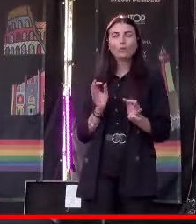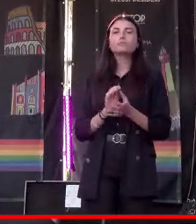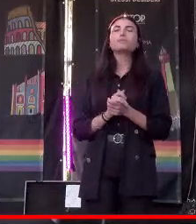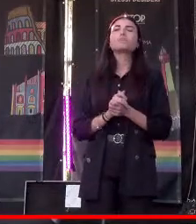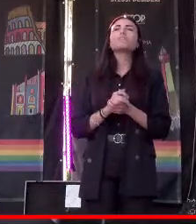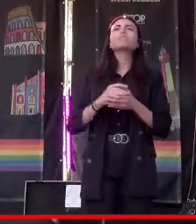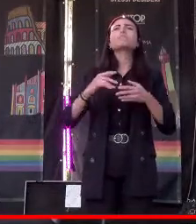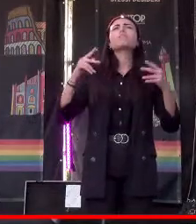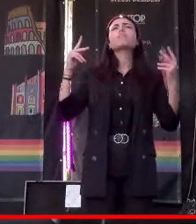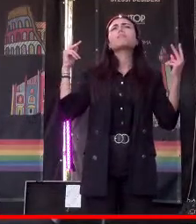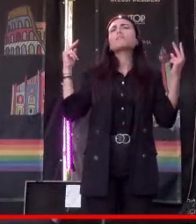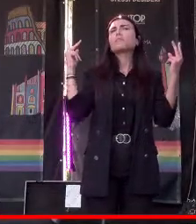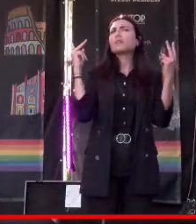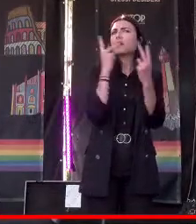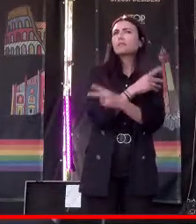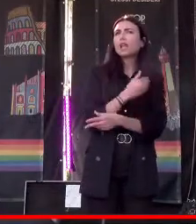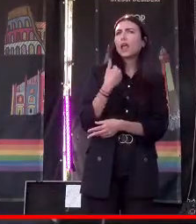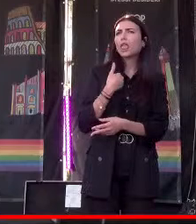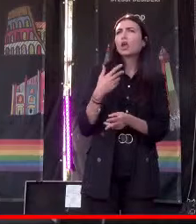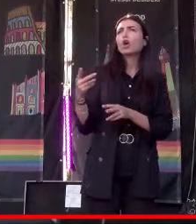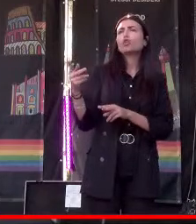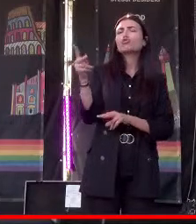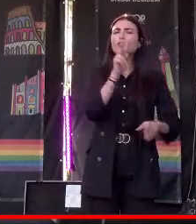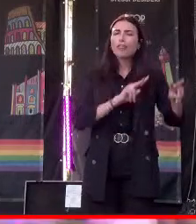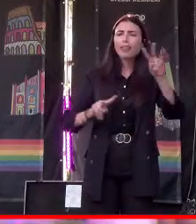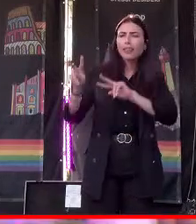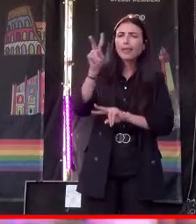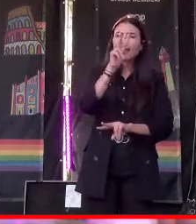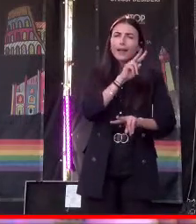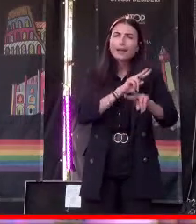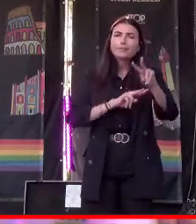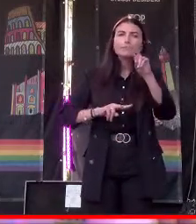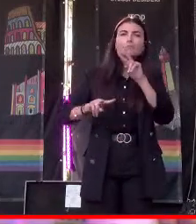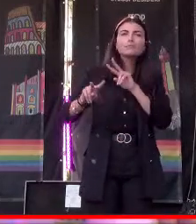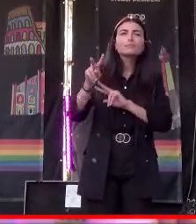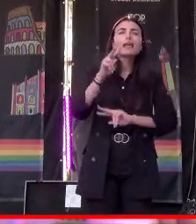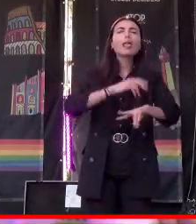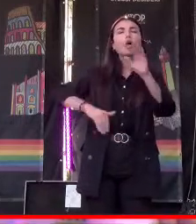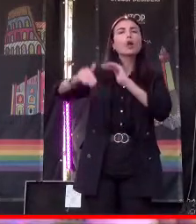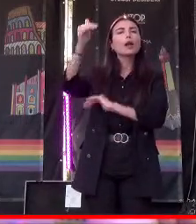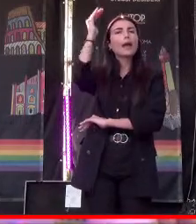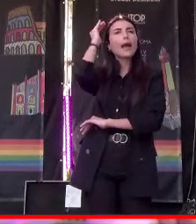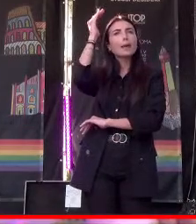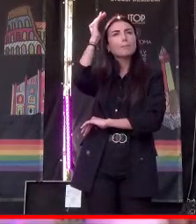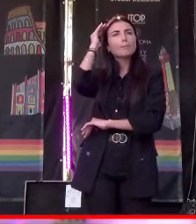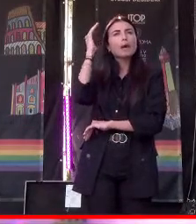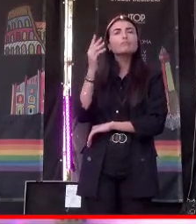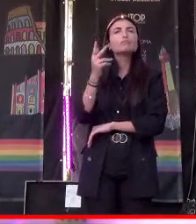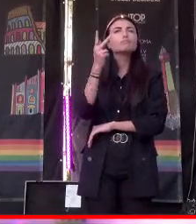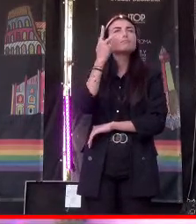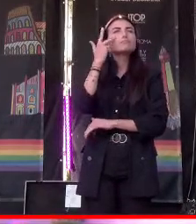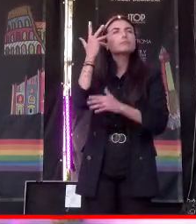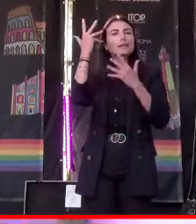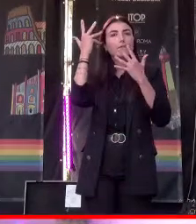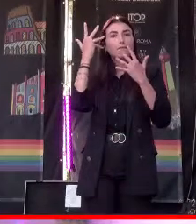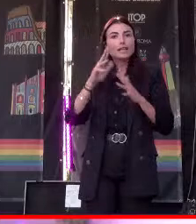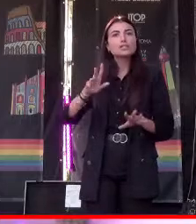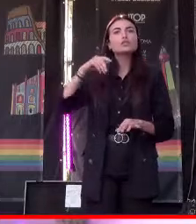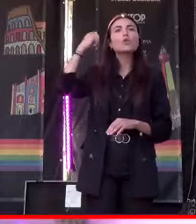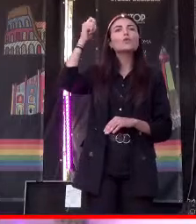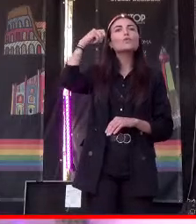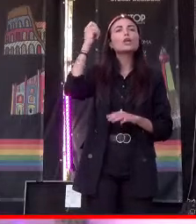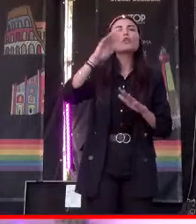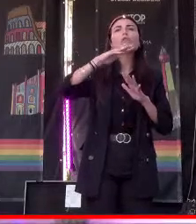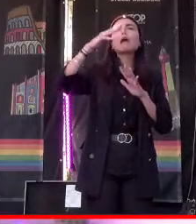realtà ho cercato io Carmelo, perché avevo visto i video di